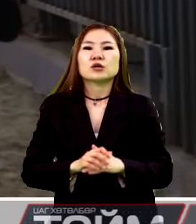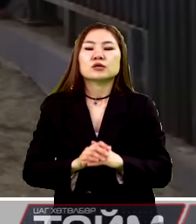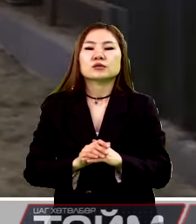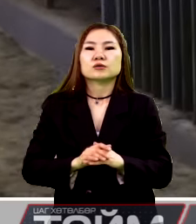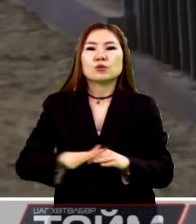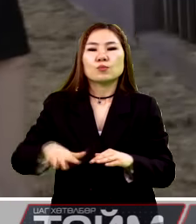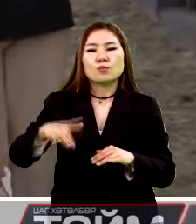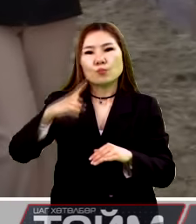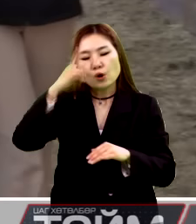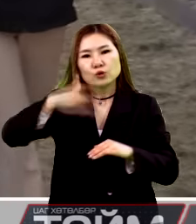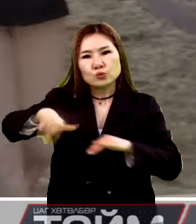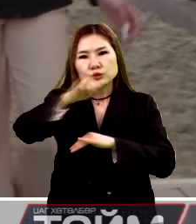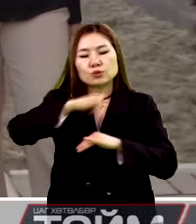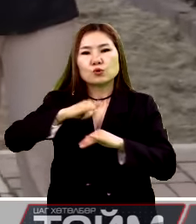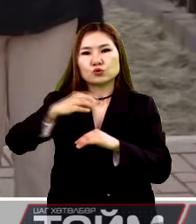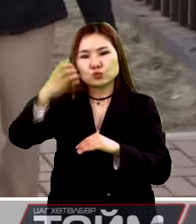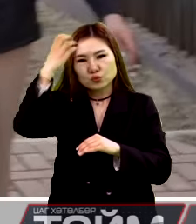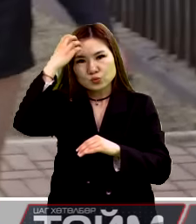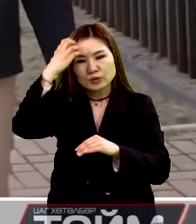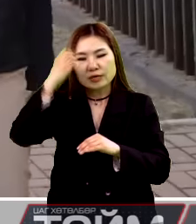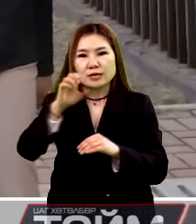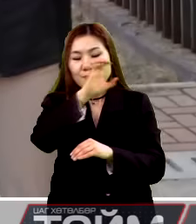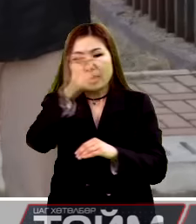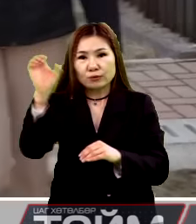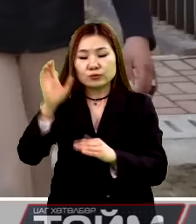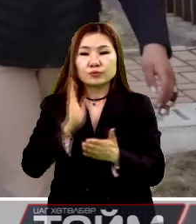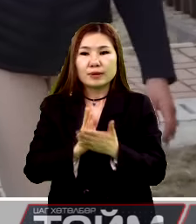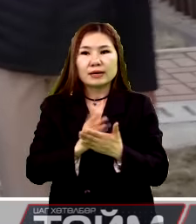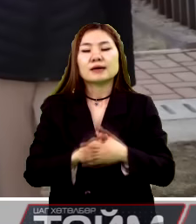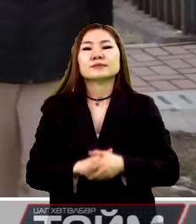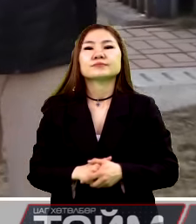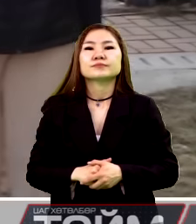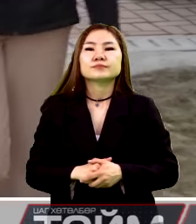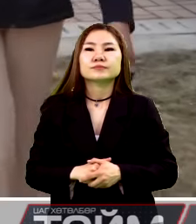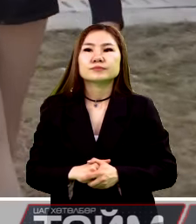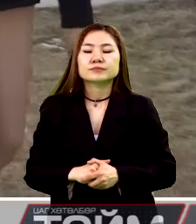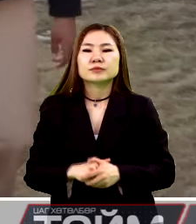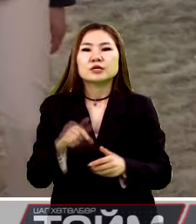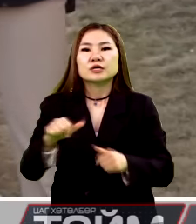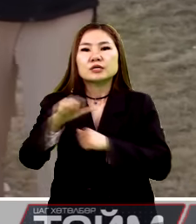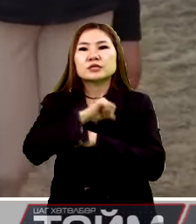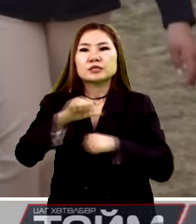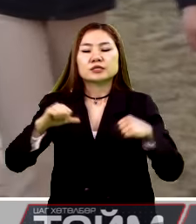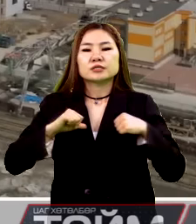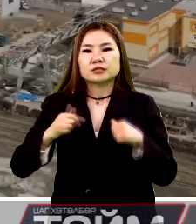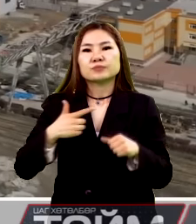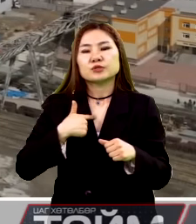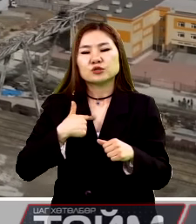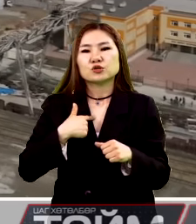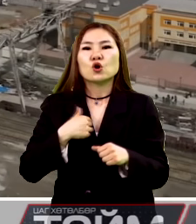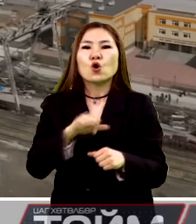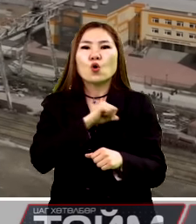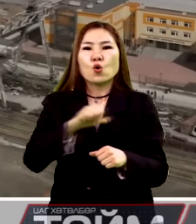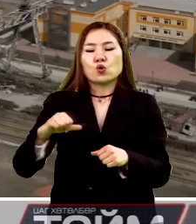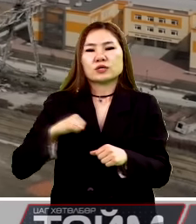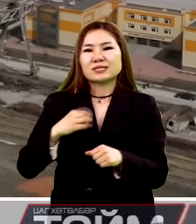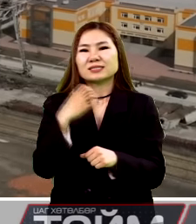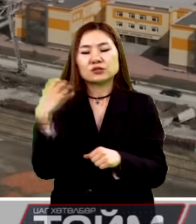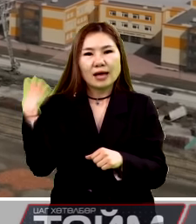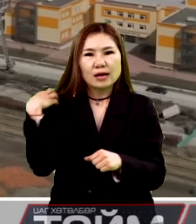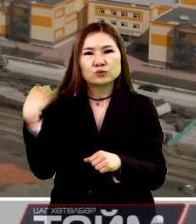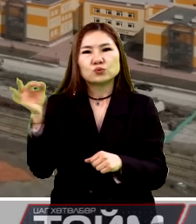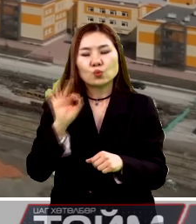бүх төрлийн байгууллага байж байгаа. Ингээд мэдээж хотод бол асуудал бол их байна тийм ээ. За гэтэл яг үүний хажуугаар бас иргэд одоо бидний өөрсдийн бас